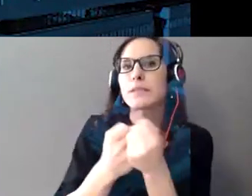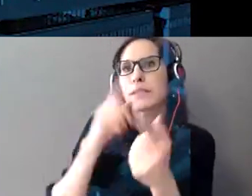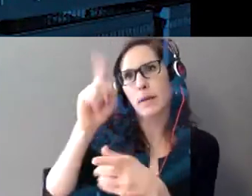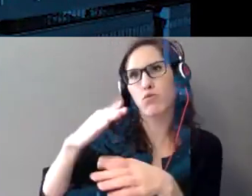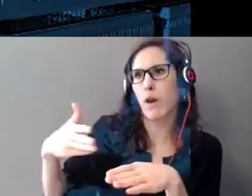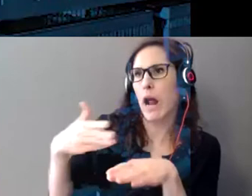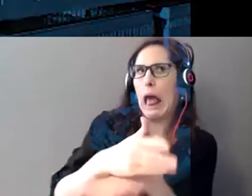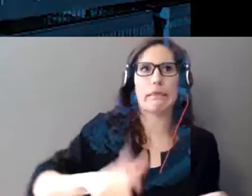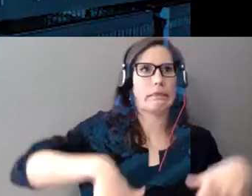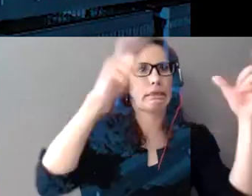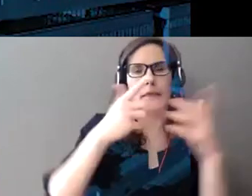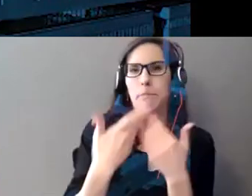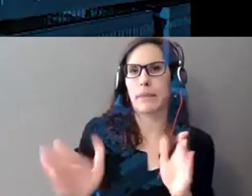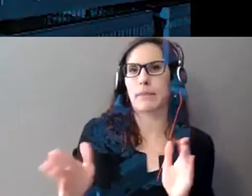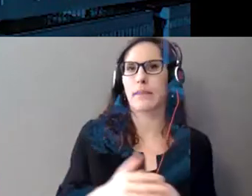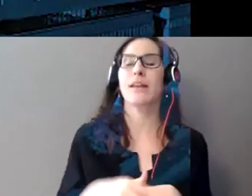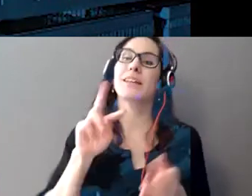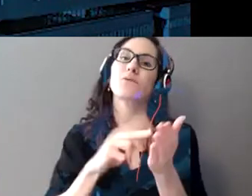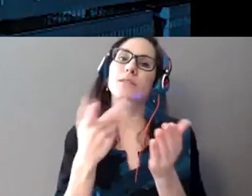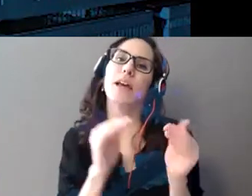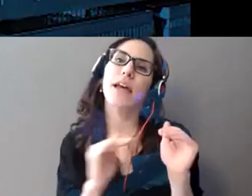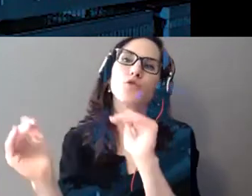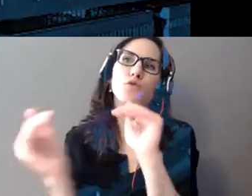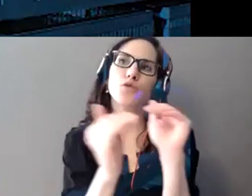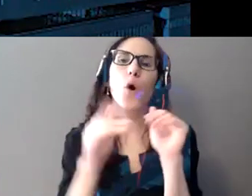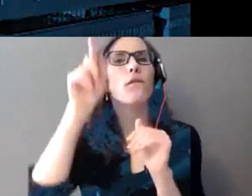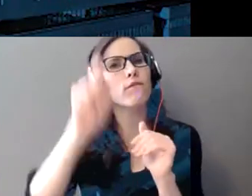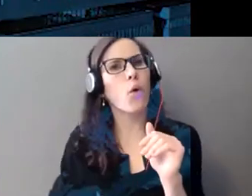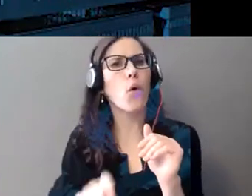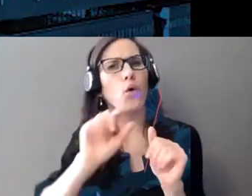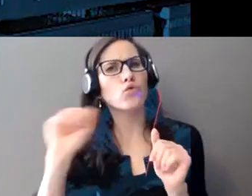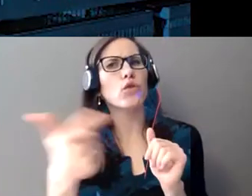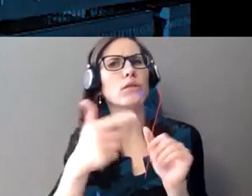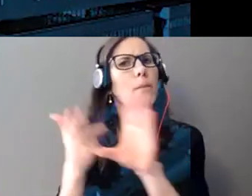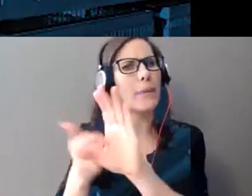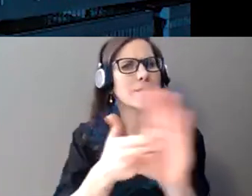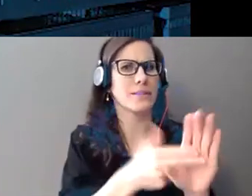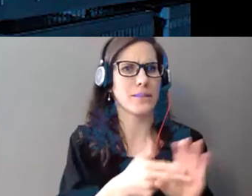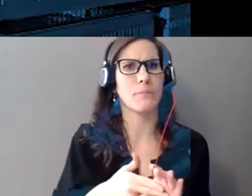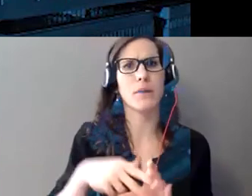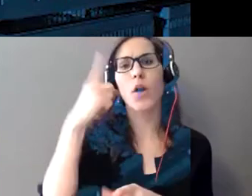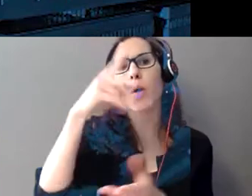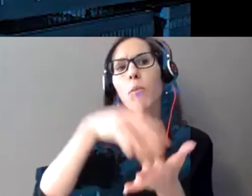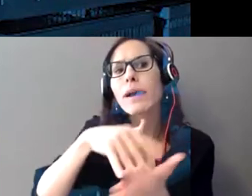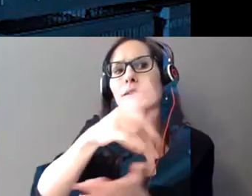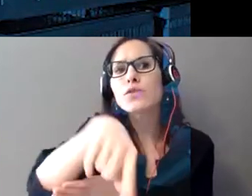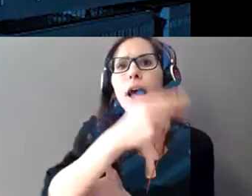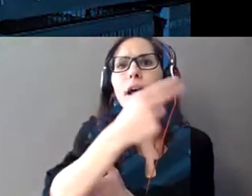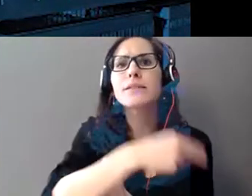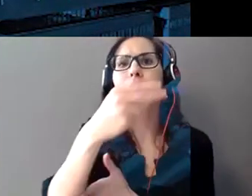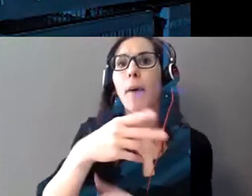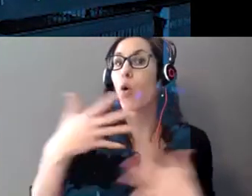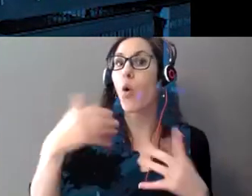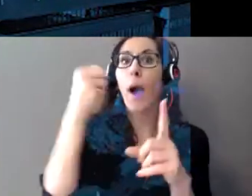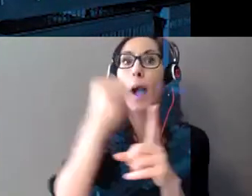l'inclusion amène une contribution de tous chez les étudiants et les étudiantes en situation de handicap l'impact majeur qu'on voit c'est une